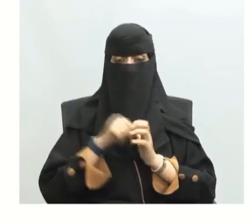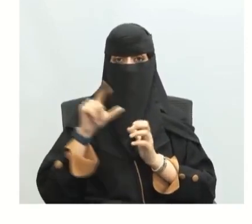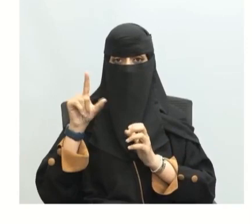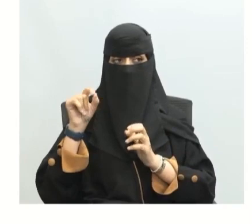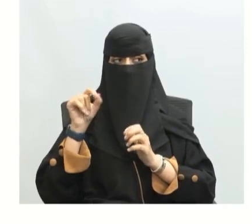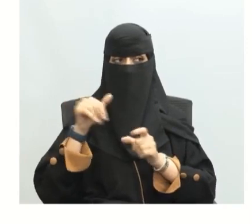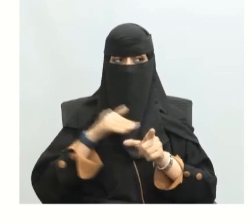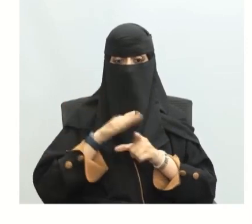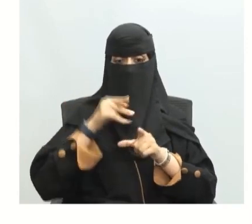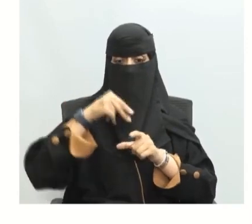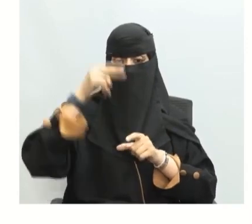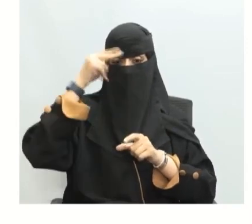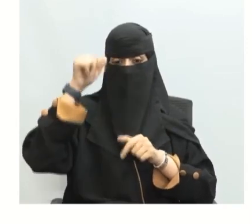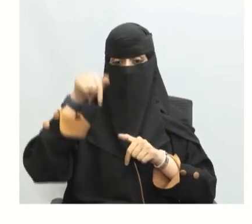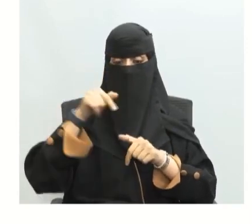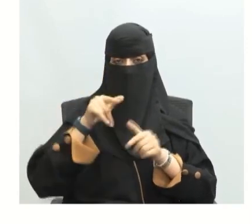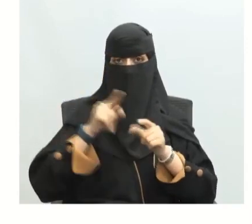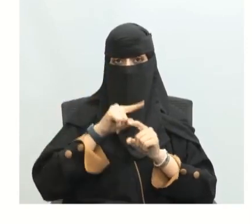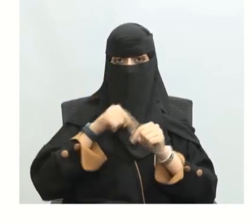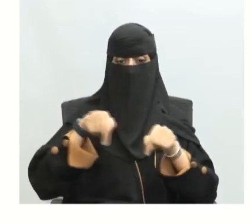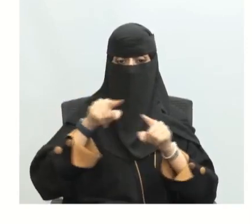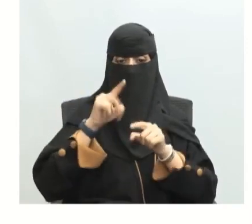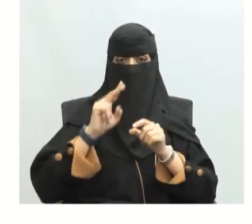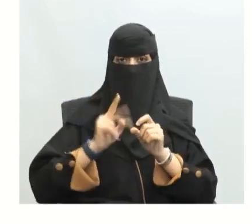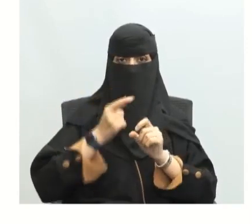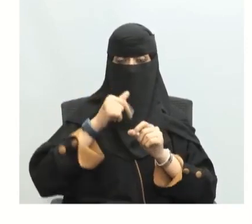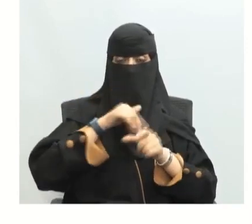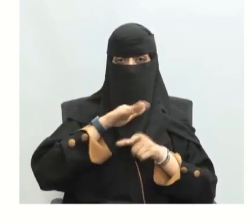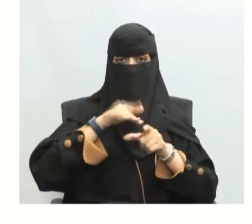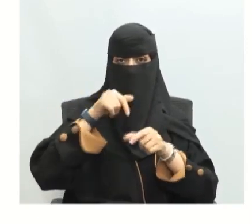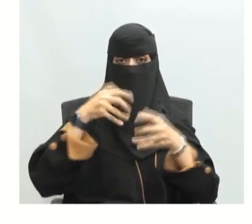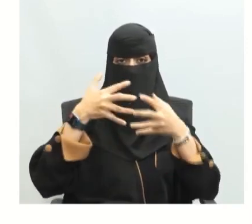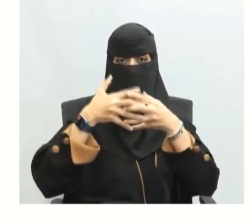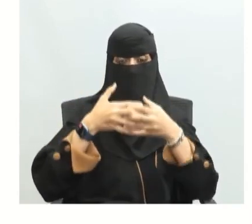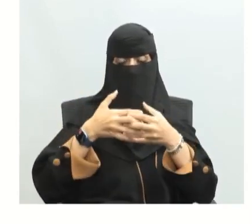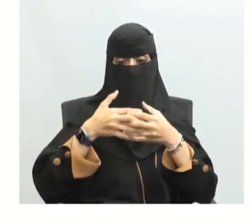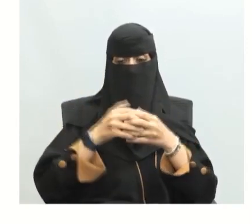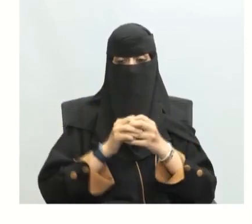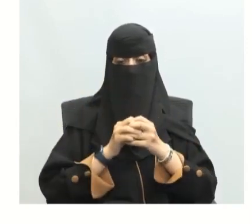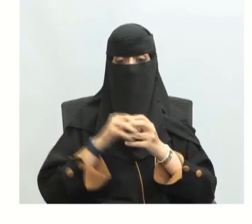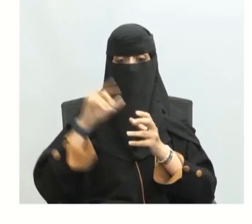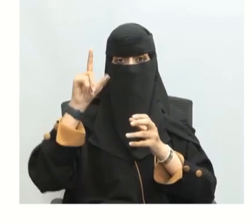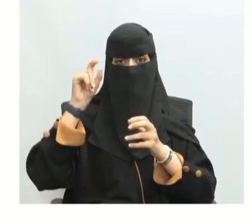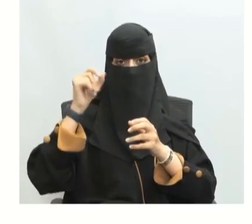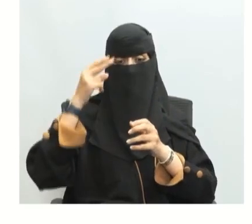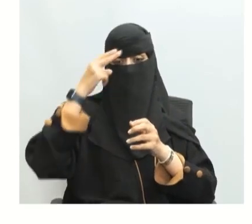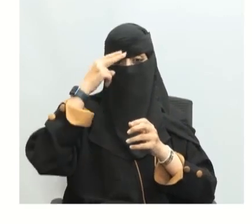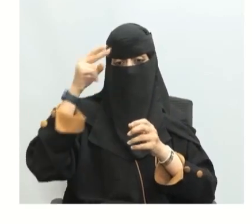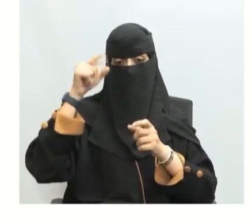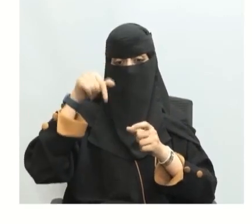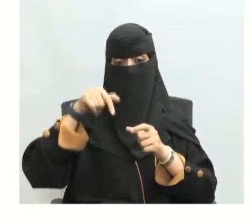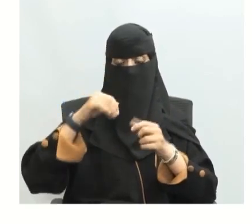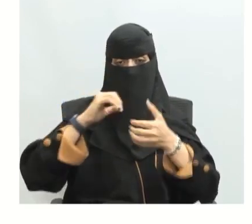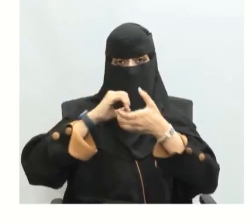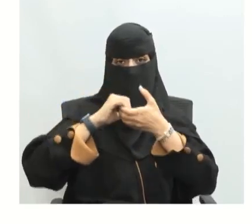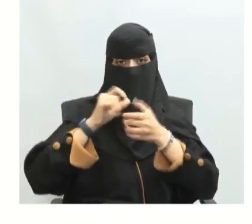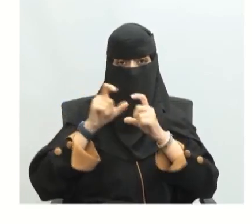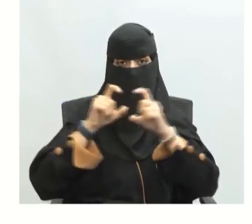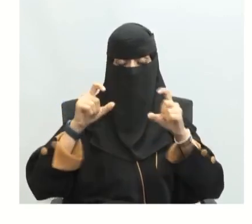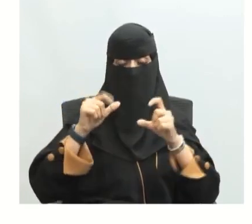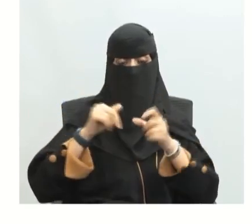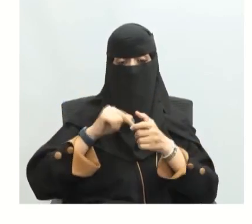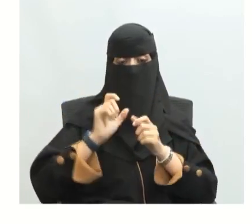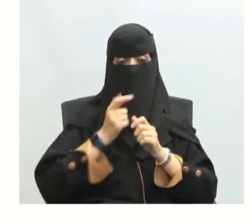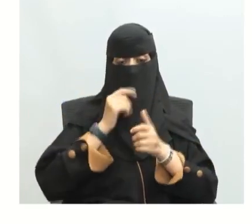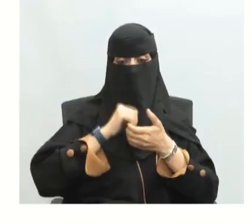تتميز المملكه العربيه السعوديه بوحدتها الوطنيه المتماسكه نعم العباره صحيحه